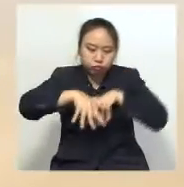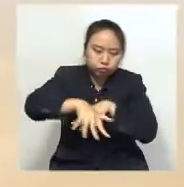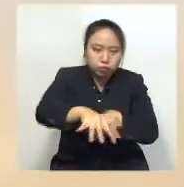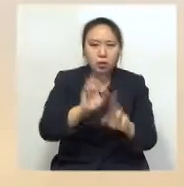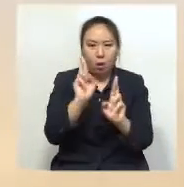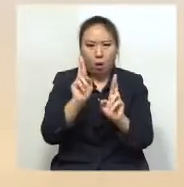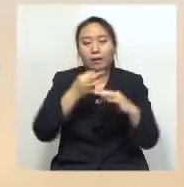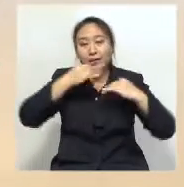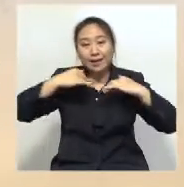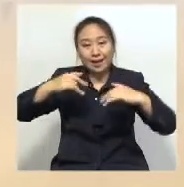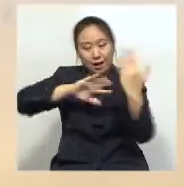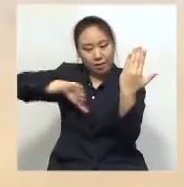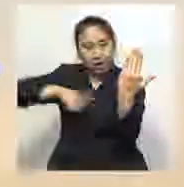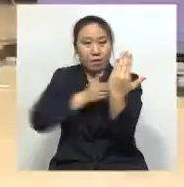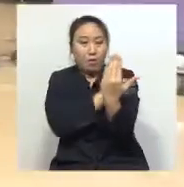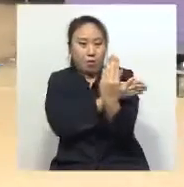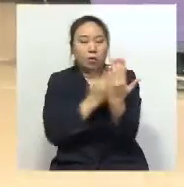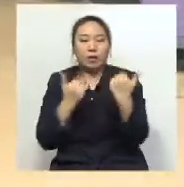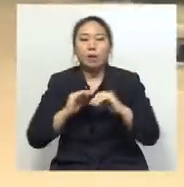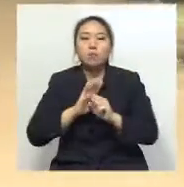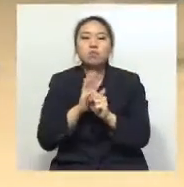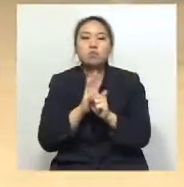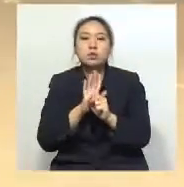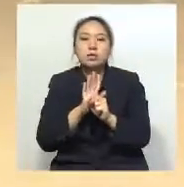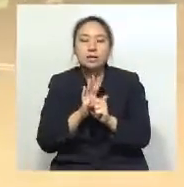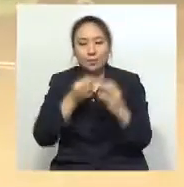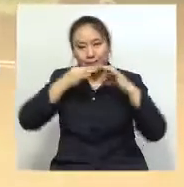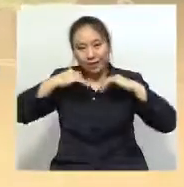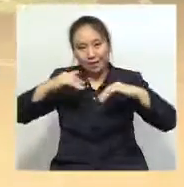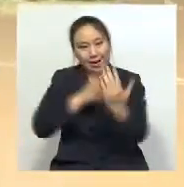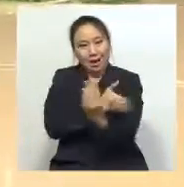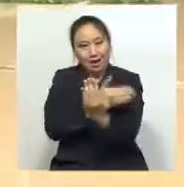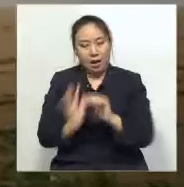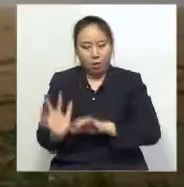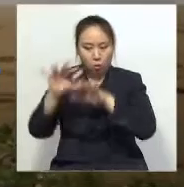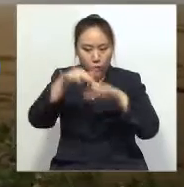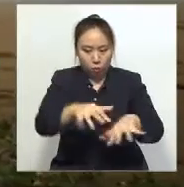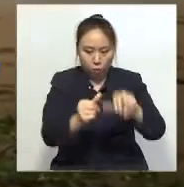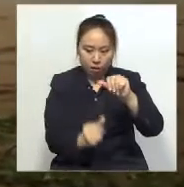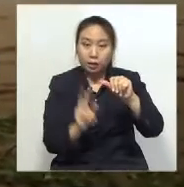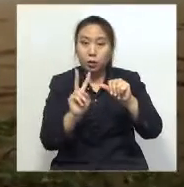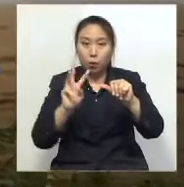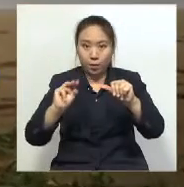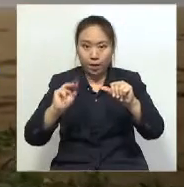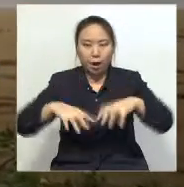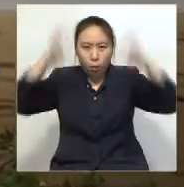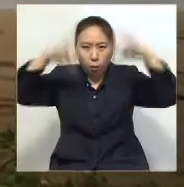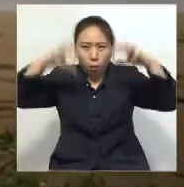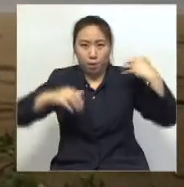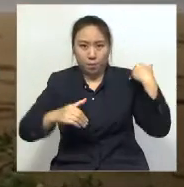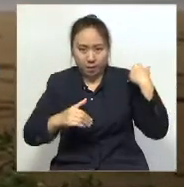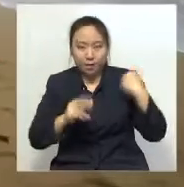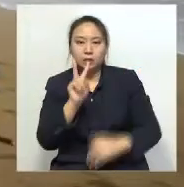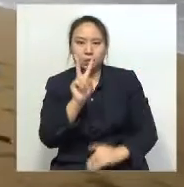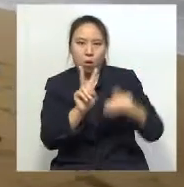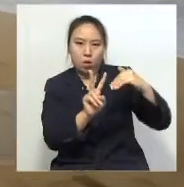เวณทะเลอันดมและอ่าวไทยตอนบนก็มีกำลังปานกลางเดอบริเวณทะเลอันดมันมีคลนสูงประมาณ 2 เมตรบริวเวณทมีฝนฟ้าขนองคลน